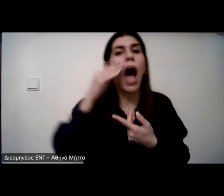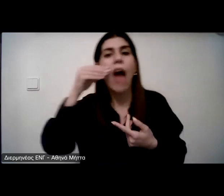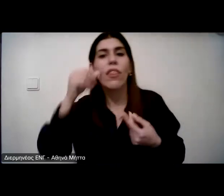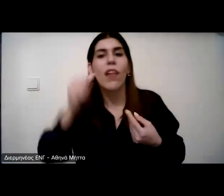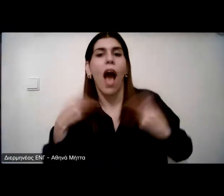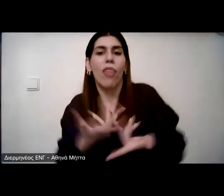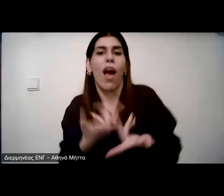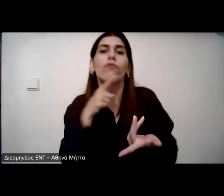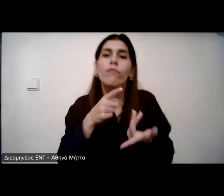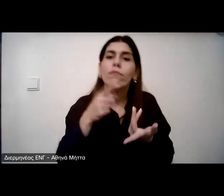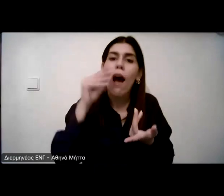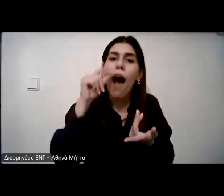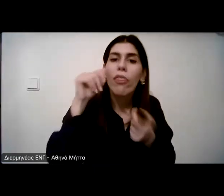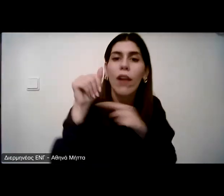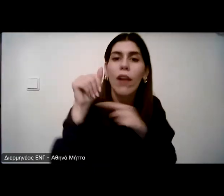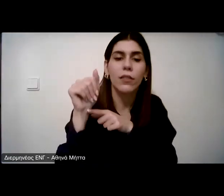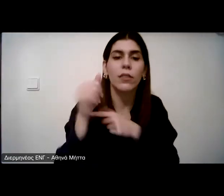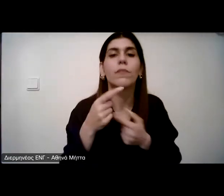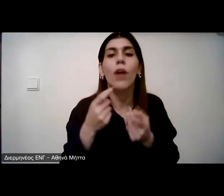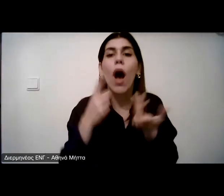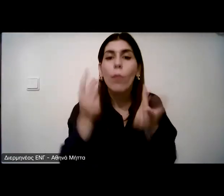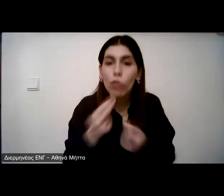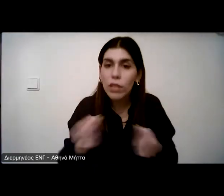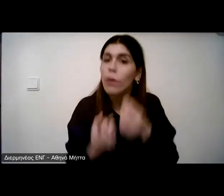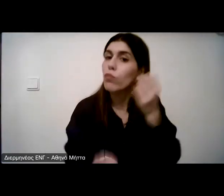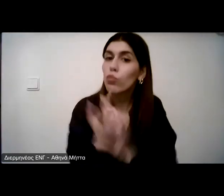καινούργιες, έμφυλος, έμφυλη, έμφυλο, ή